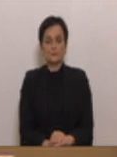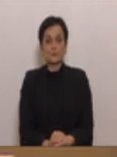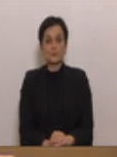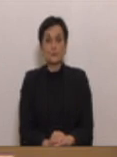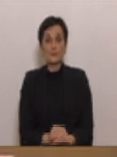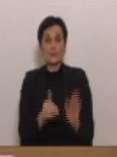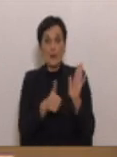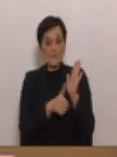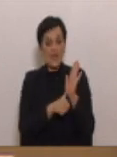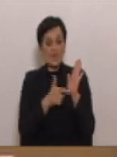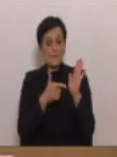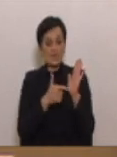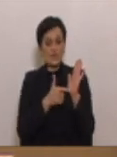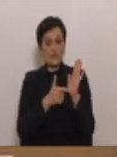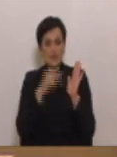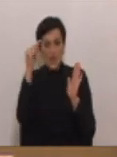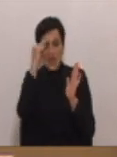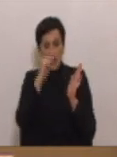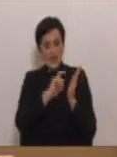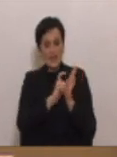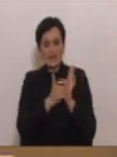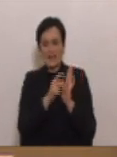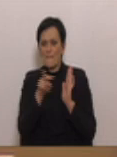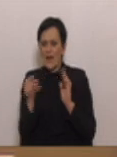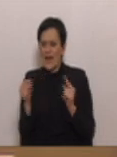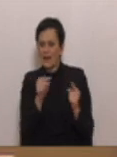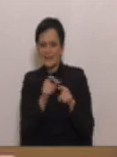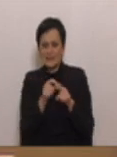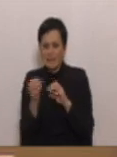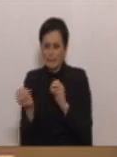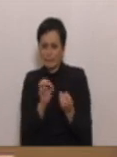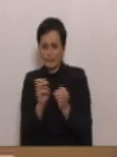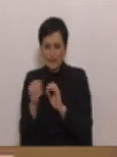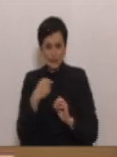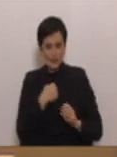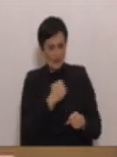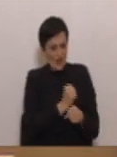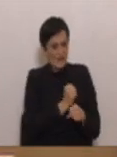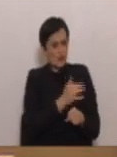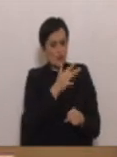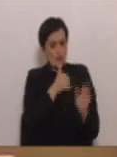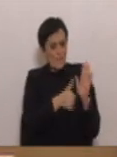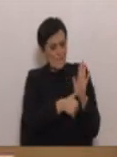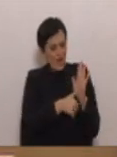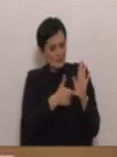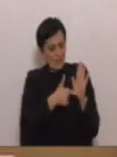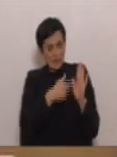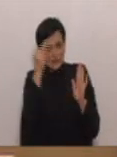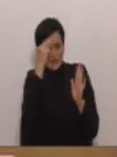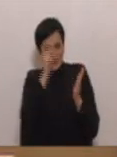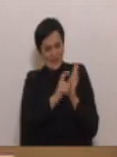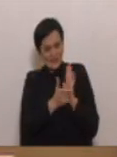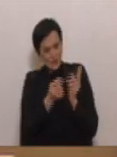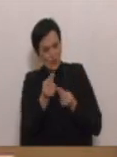Mecuse, meșu de clase, libașe, birom, etmanet, gamoic, idebian, ragat, termine, și am asocat, uite, mecuse, meșu de clase, și aset ragat, seves,